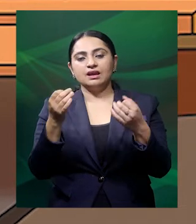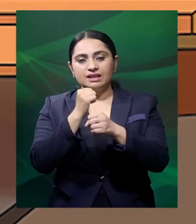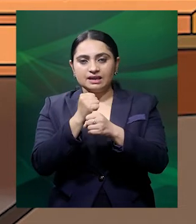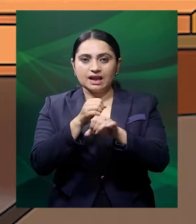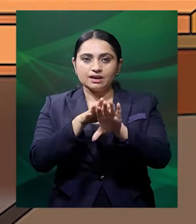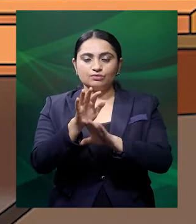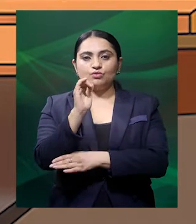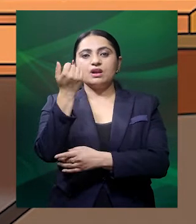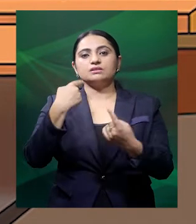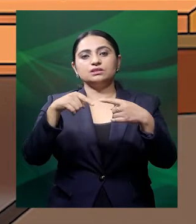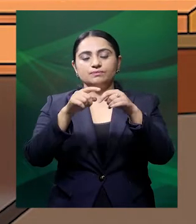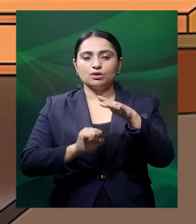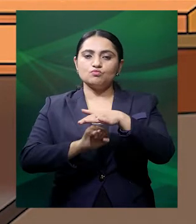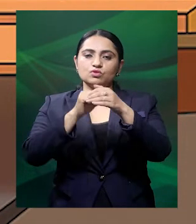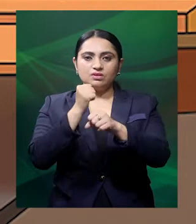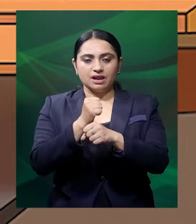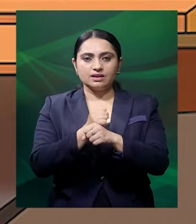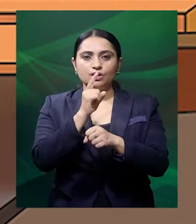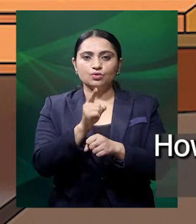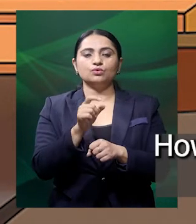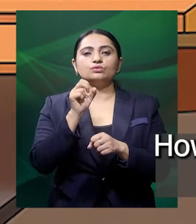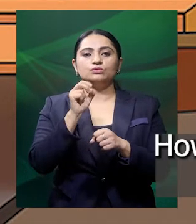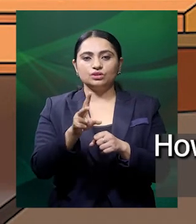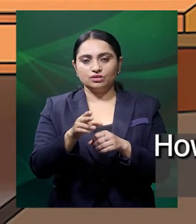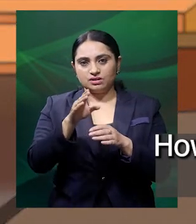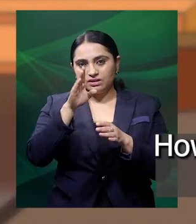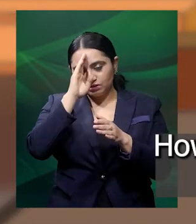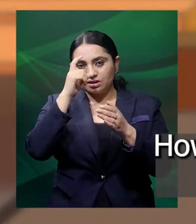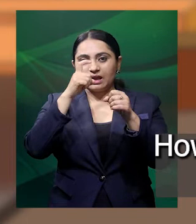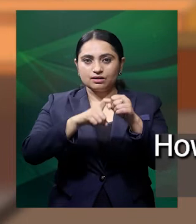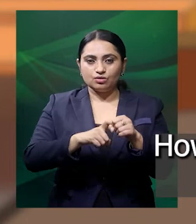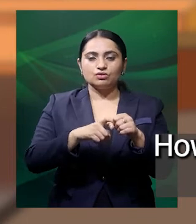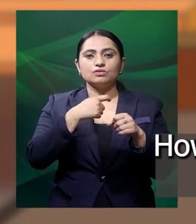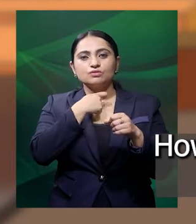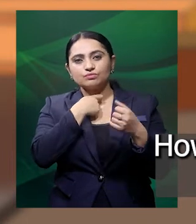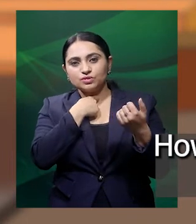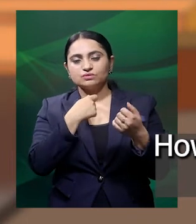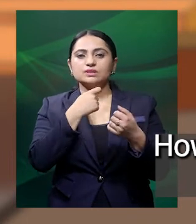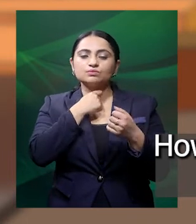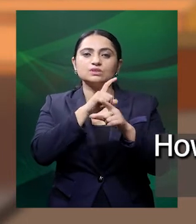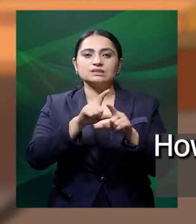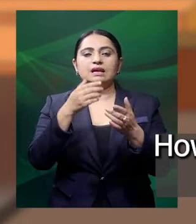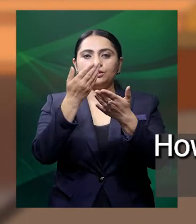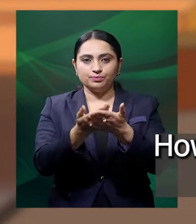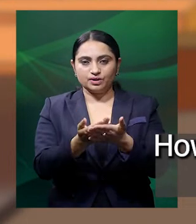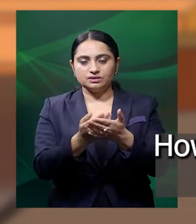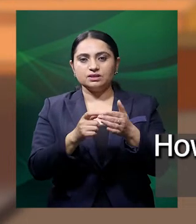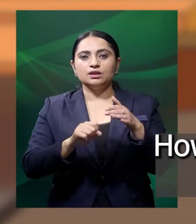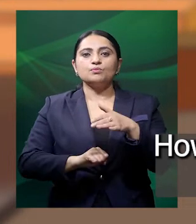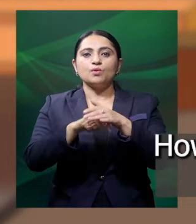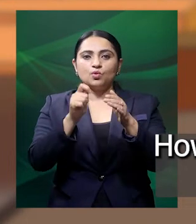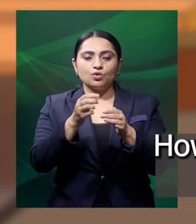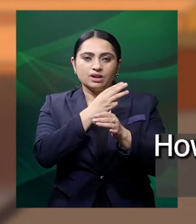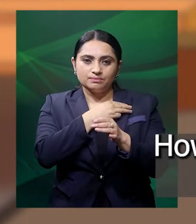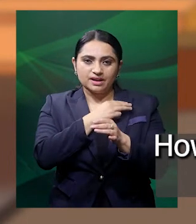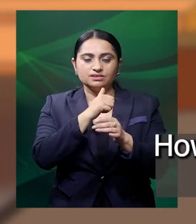लगायतका कार्यहरू राष्ट्रिय सभाका मुख्य कार्यहरू हुन्। तर सरकारको गठन, विश्वास वा अविश्वासको प्रस्ताव, प्रधान